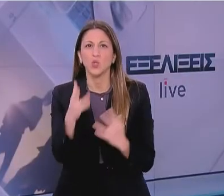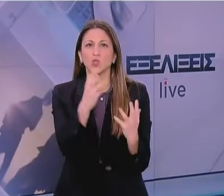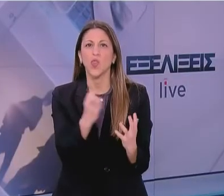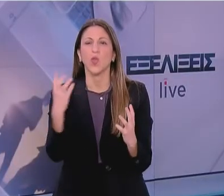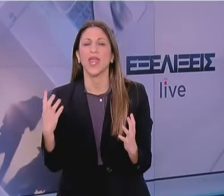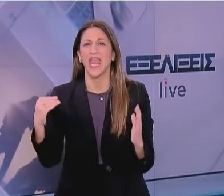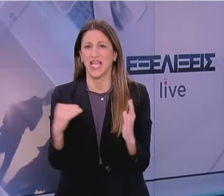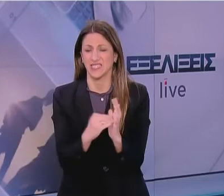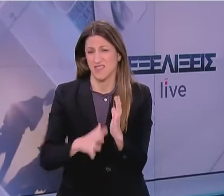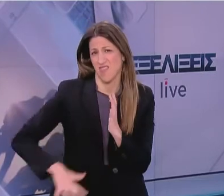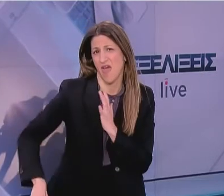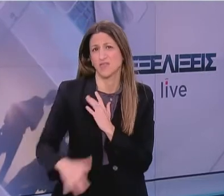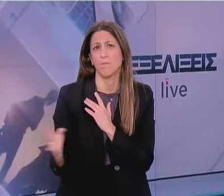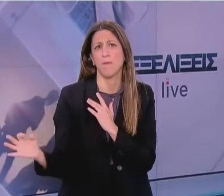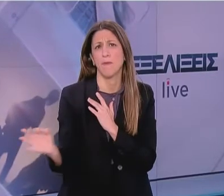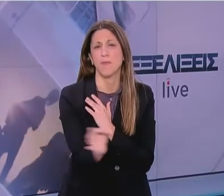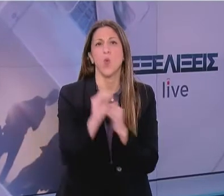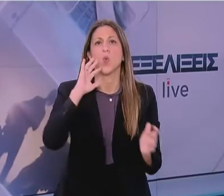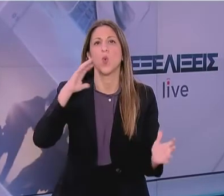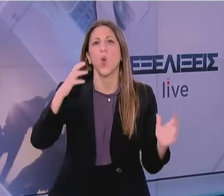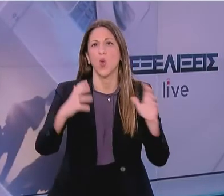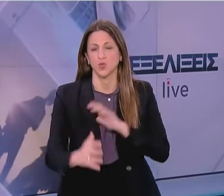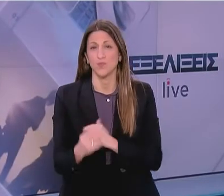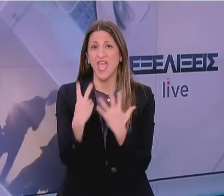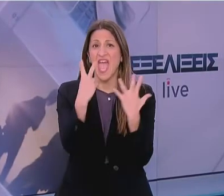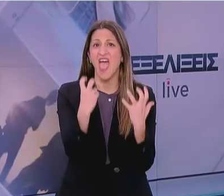κορονοϊού έχουν καταγραφεί παγκοσμίως, με